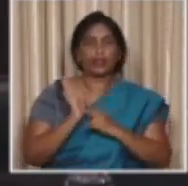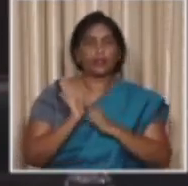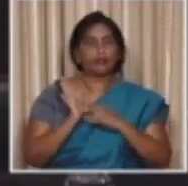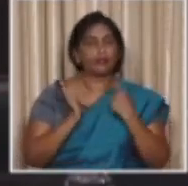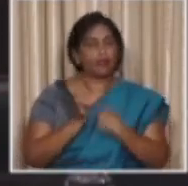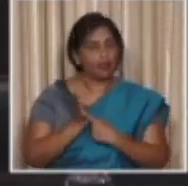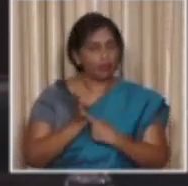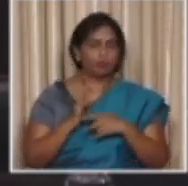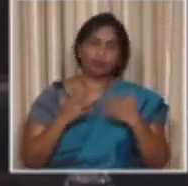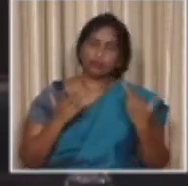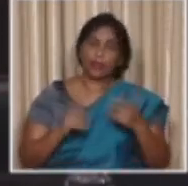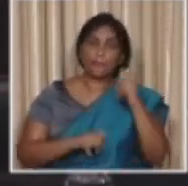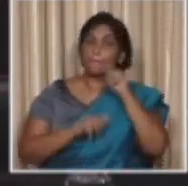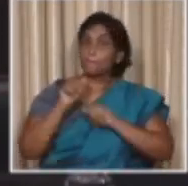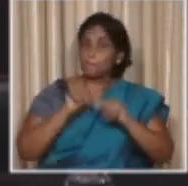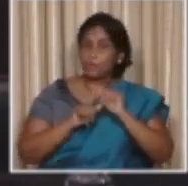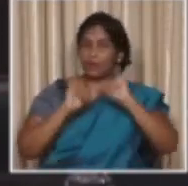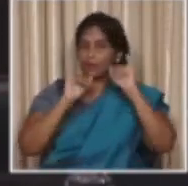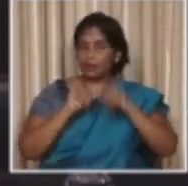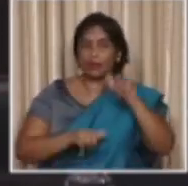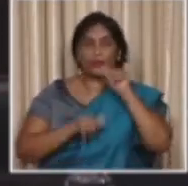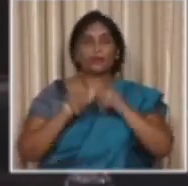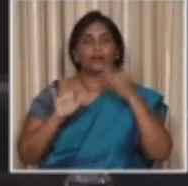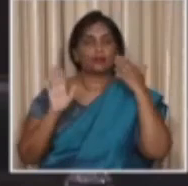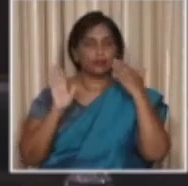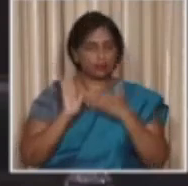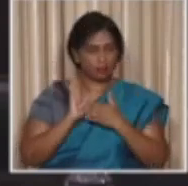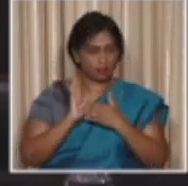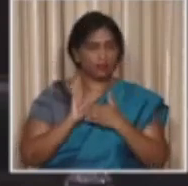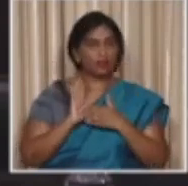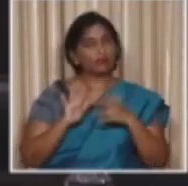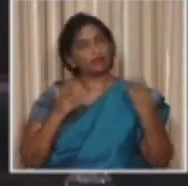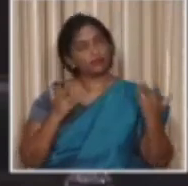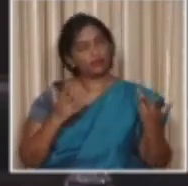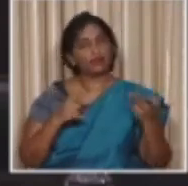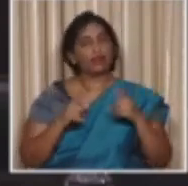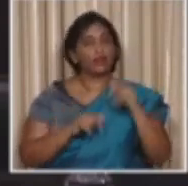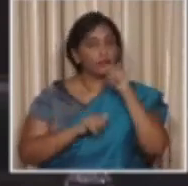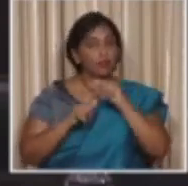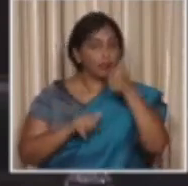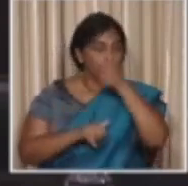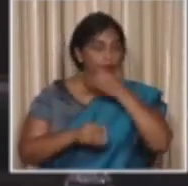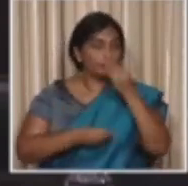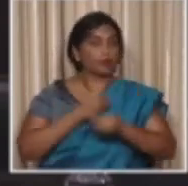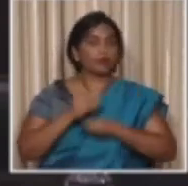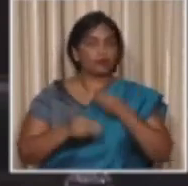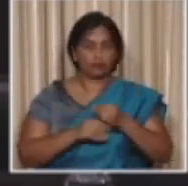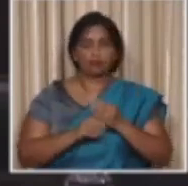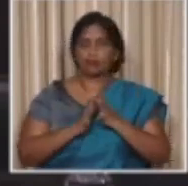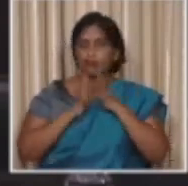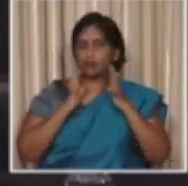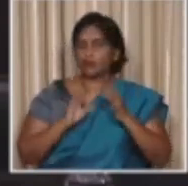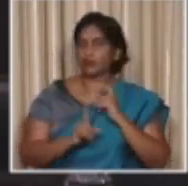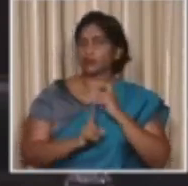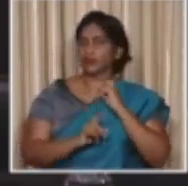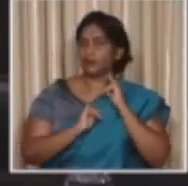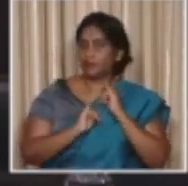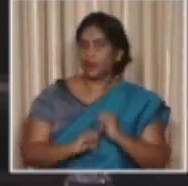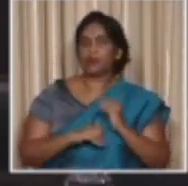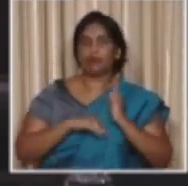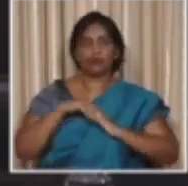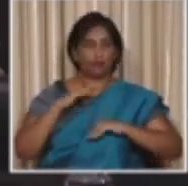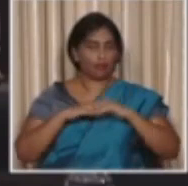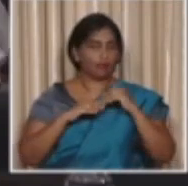පිළිබඳව එහෙම නැත්නම් බෙහෙත් බාලෞෂධ පිළිබඳව එහෙම නැත්නම් ඖෂධ මාෆියාව පිළිබඳ ඉතාම කටුක අද්දකීම්